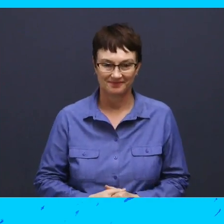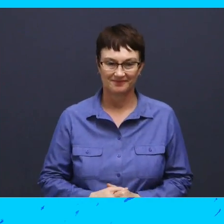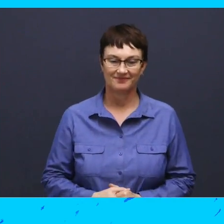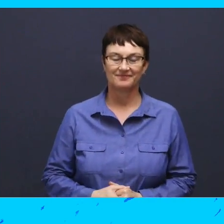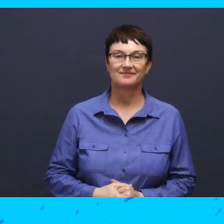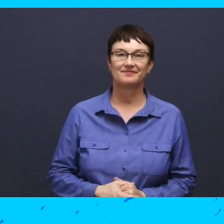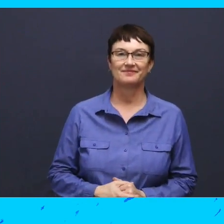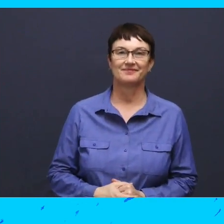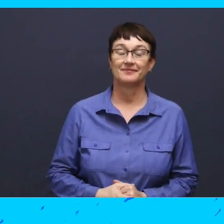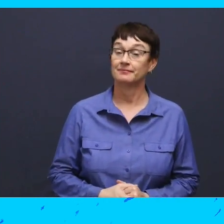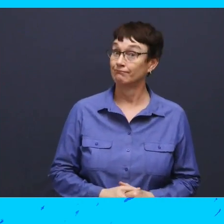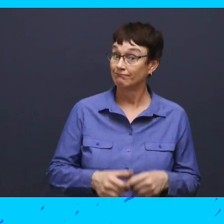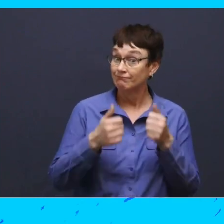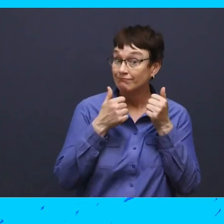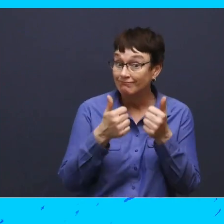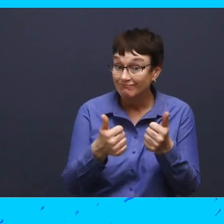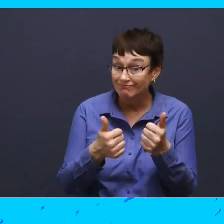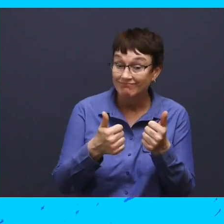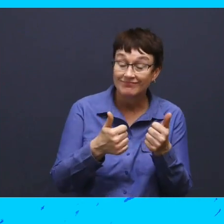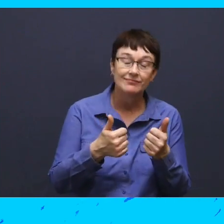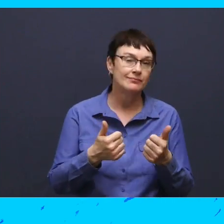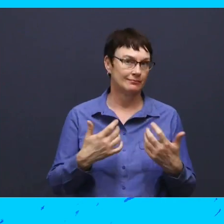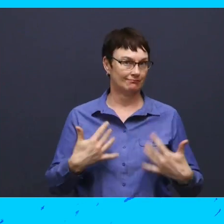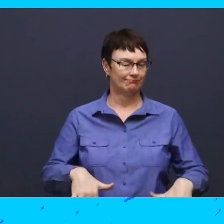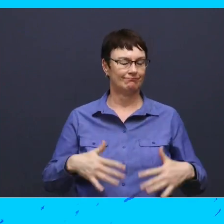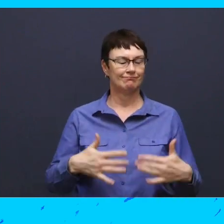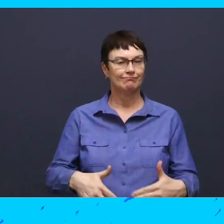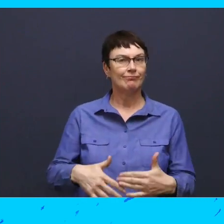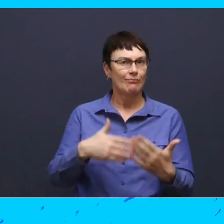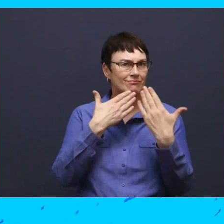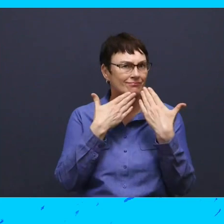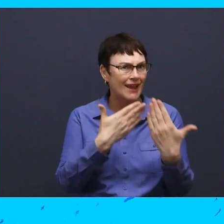D'accord. Merci, Prina.